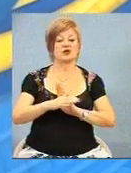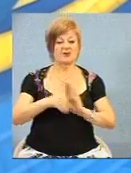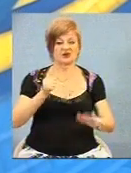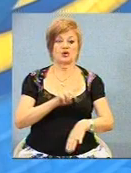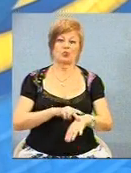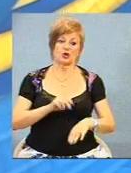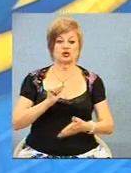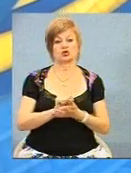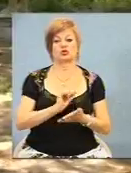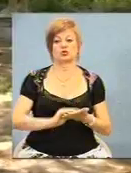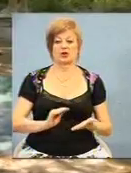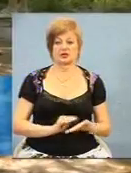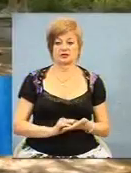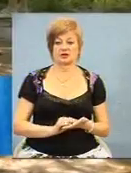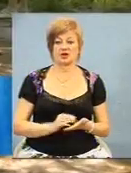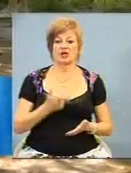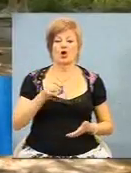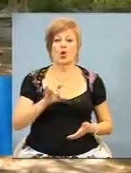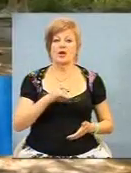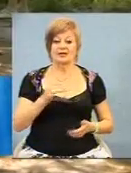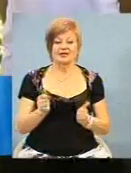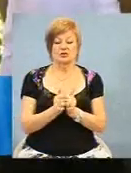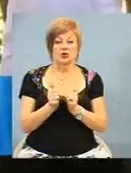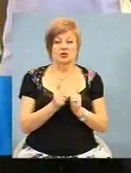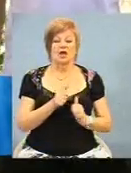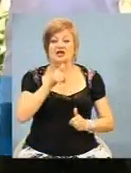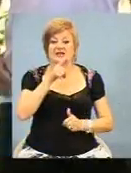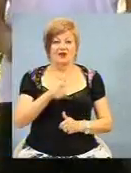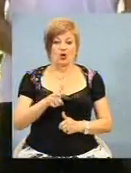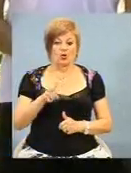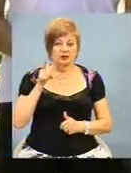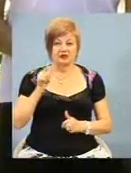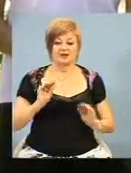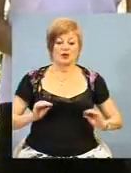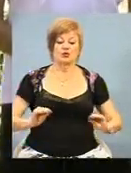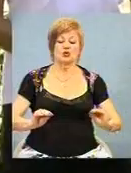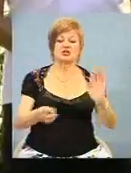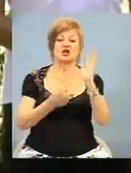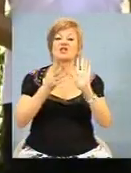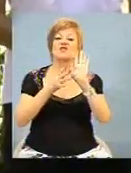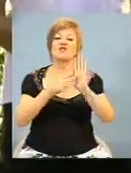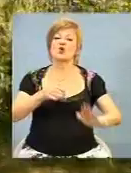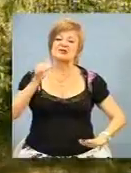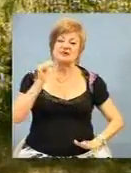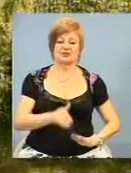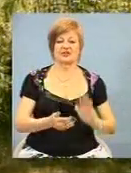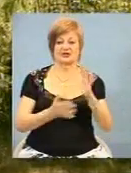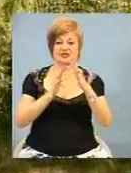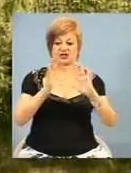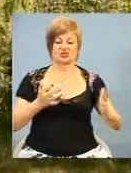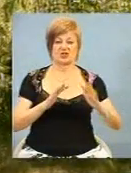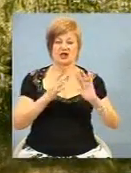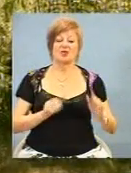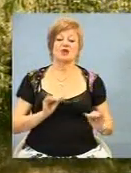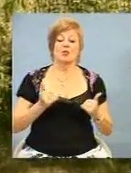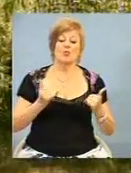журналістів. Георгій Смоляров із сусідами 2 роки тому висадив на цій ділянці 8 тисяч різних дерев. Доглядали та